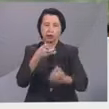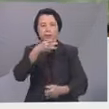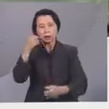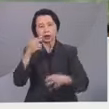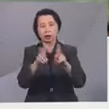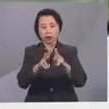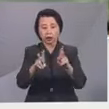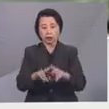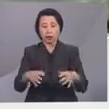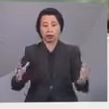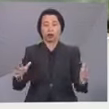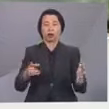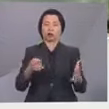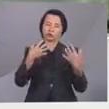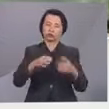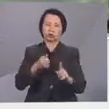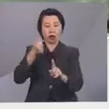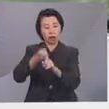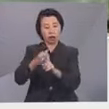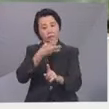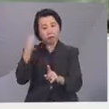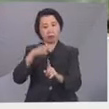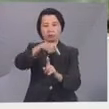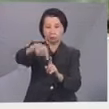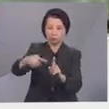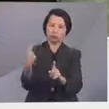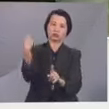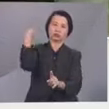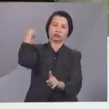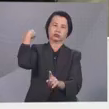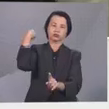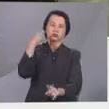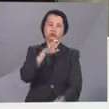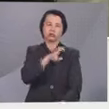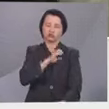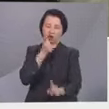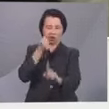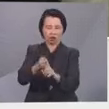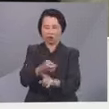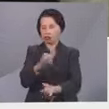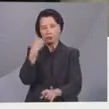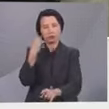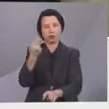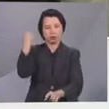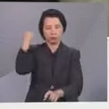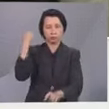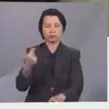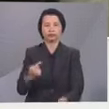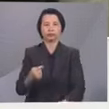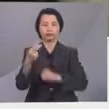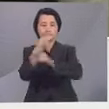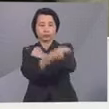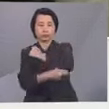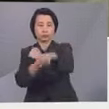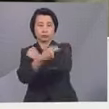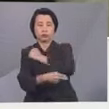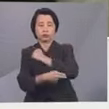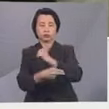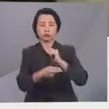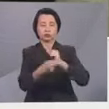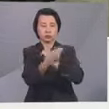telah diarah berpatah balik oleh PDRM. Negeri yang